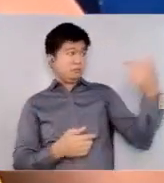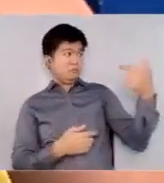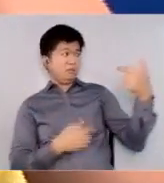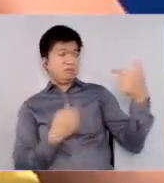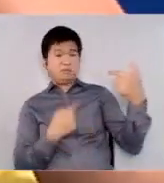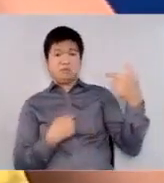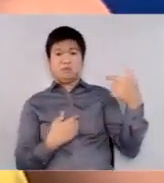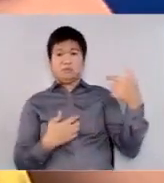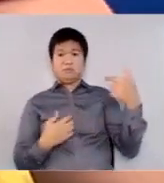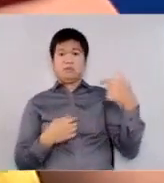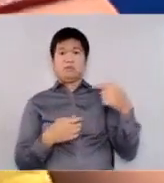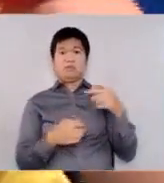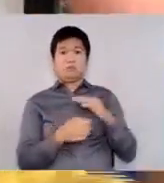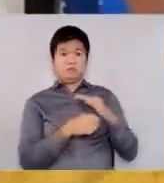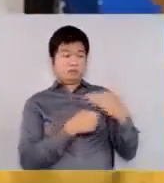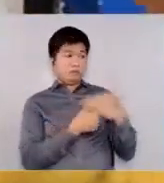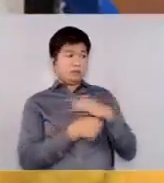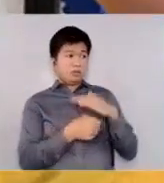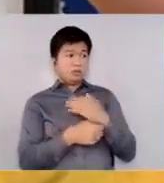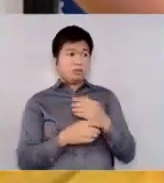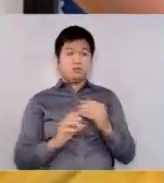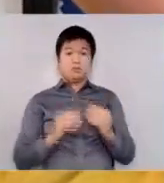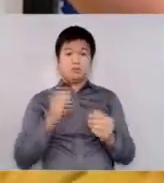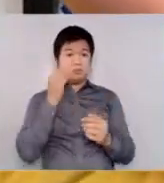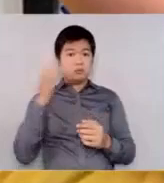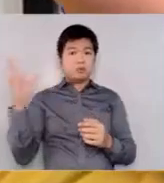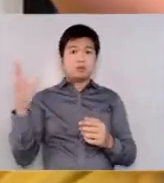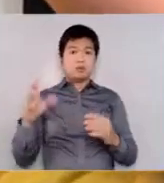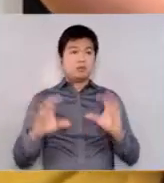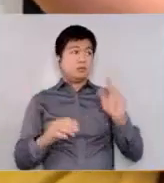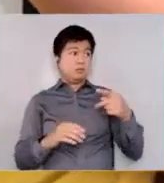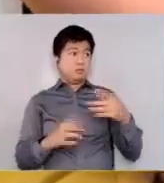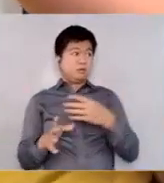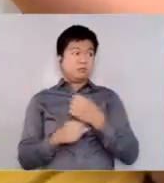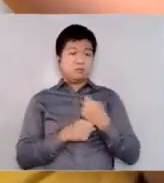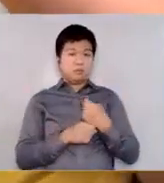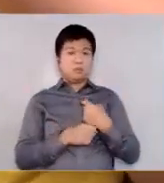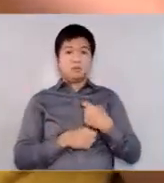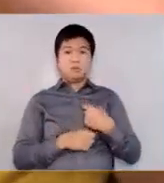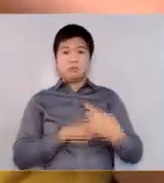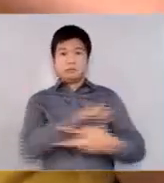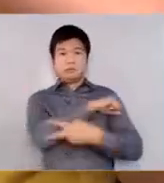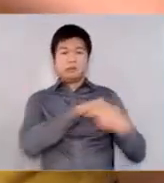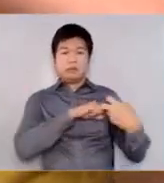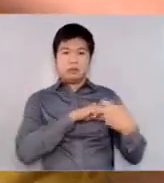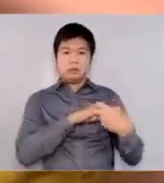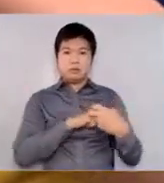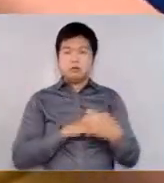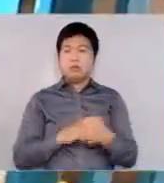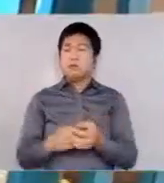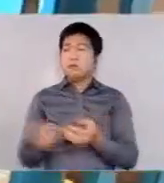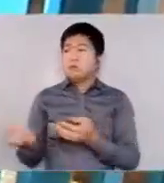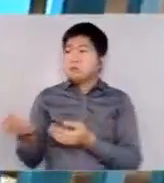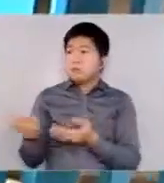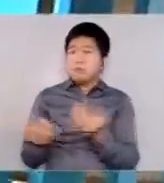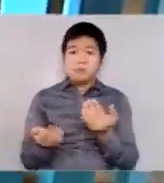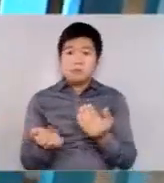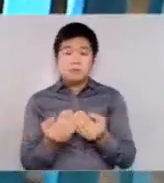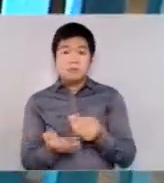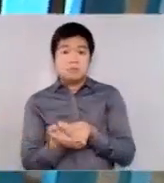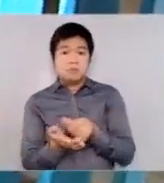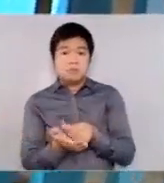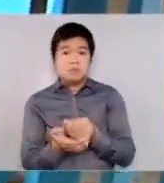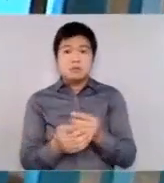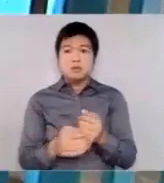namin. Bago nga po kayo umuwi sa amin, nagmalimos po kayo pamasahe. Wala lang po makauwi kami sa Caloocan nun eh. At